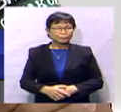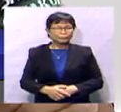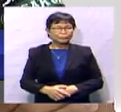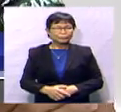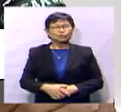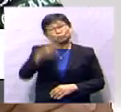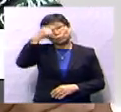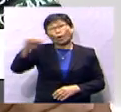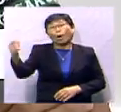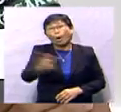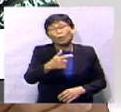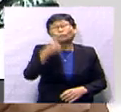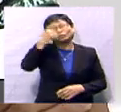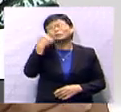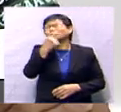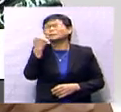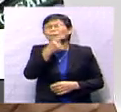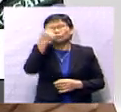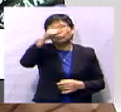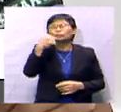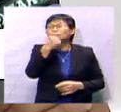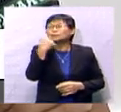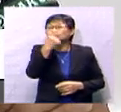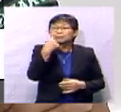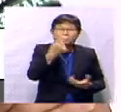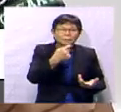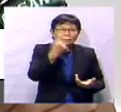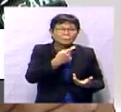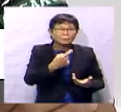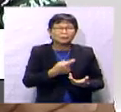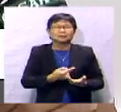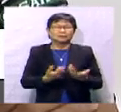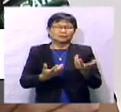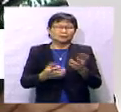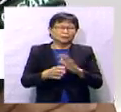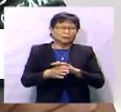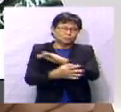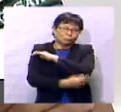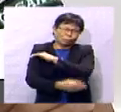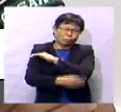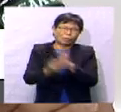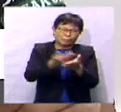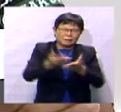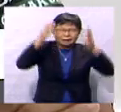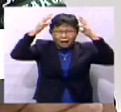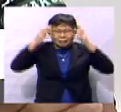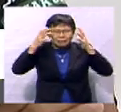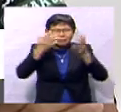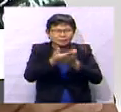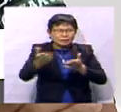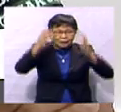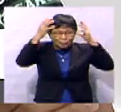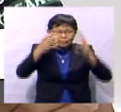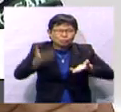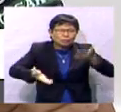sana yang mungkin kata kurang mampu nak beli dua helmet, mungkin ini the day